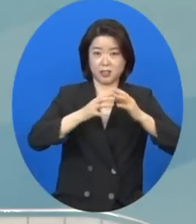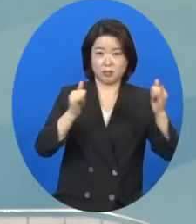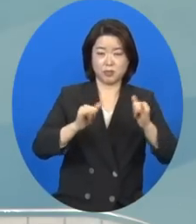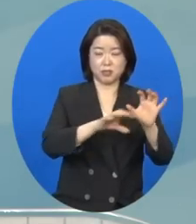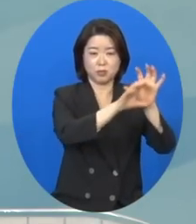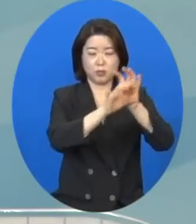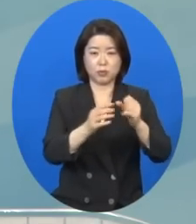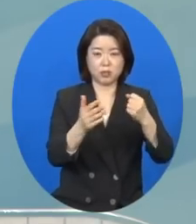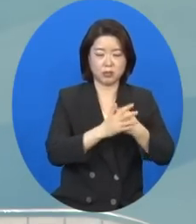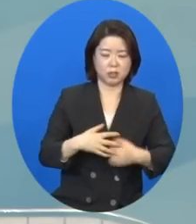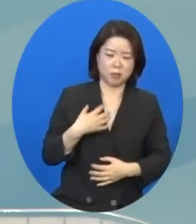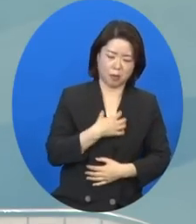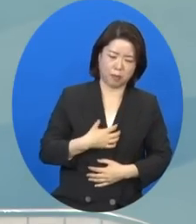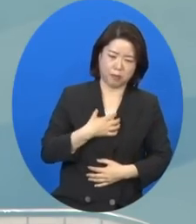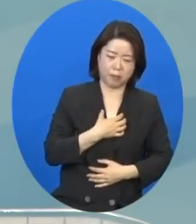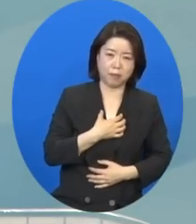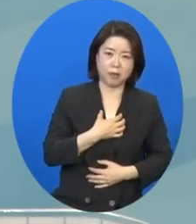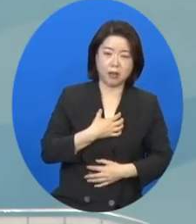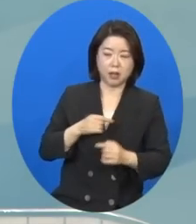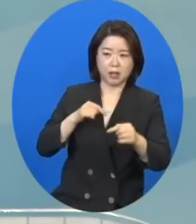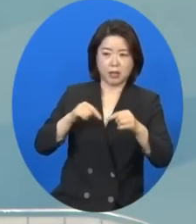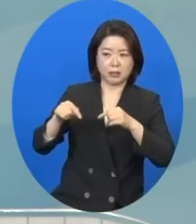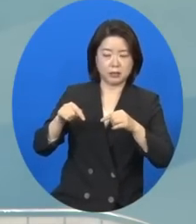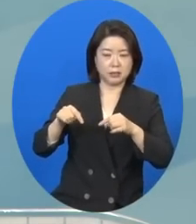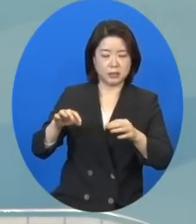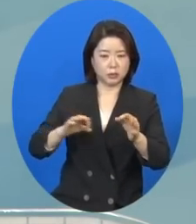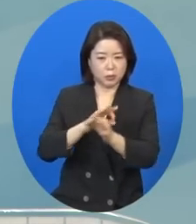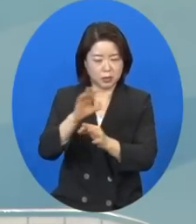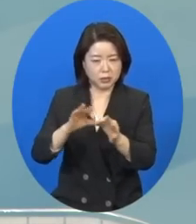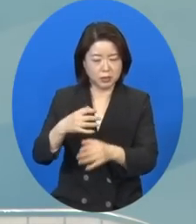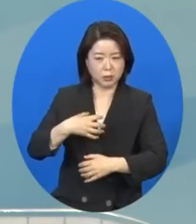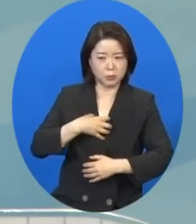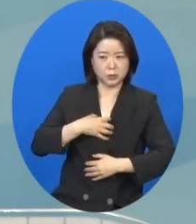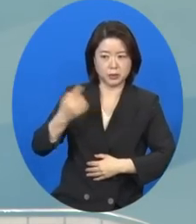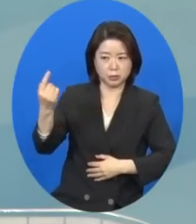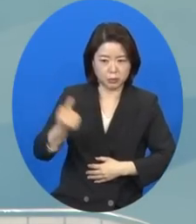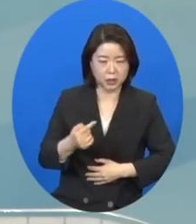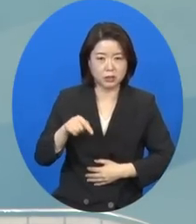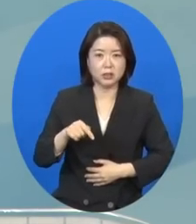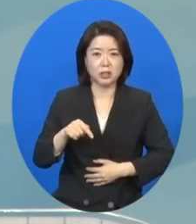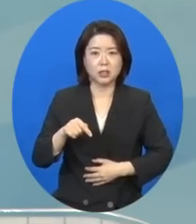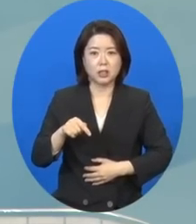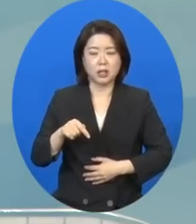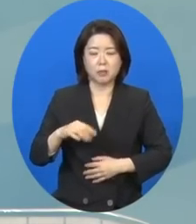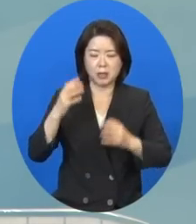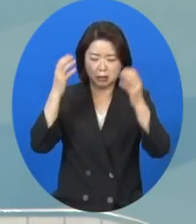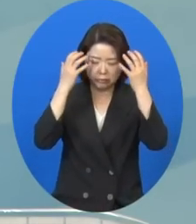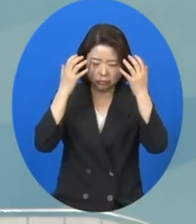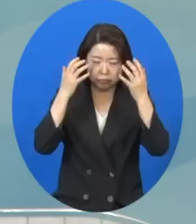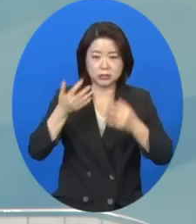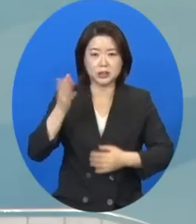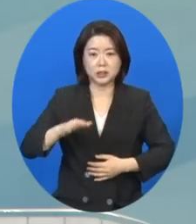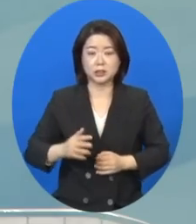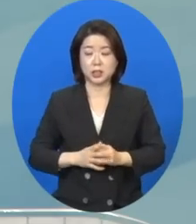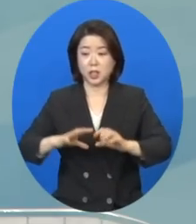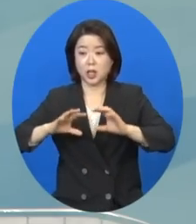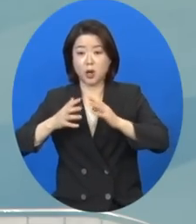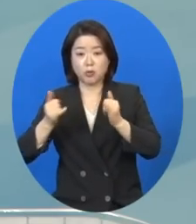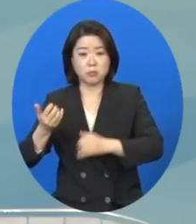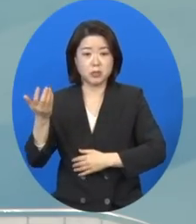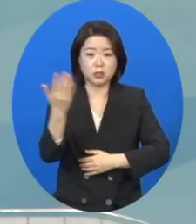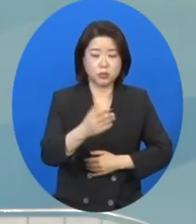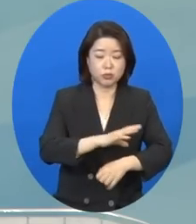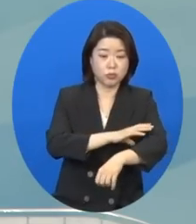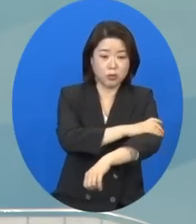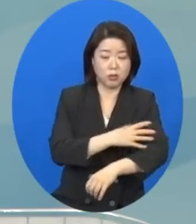괴로워합니다 경제 위기가 찾아와서 고통스러워하는데 국민들이 부여한 권력을 가지고 당권의